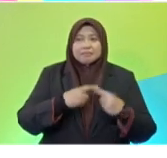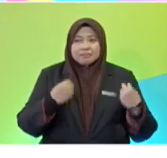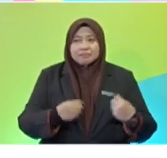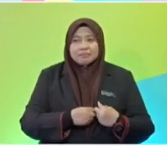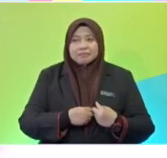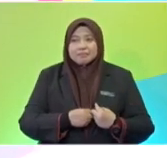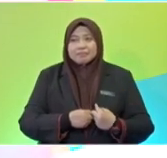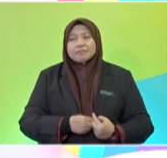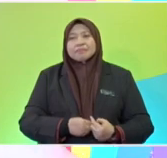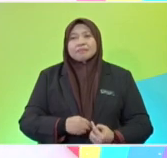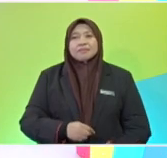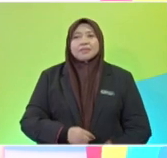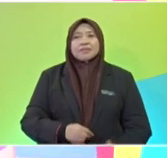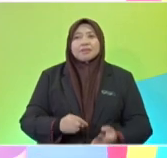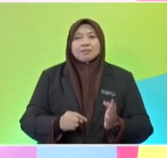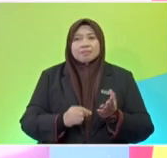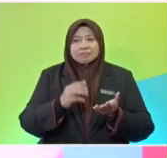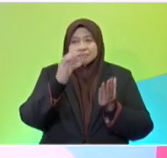dan juga fauna